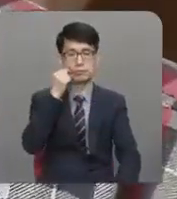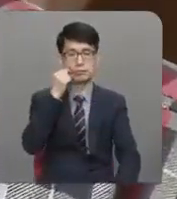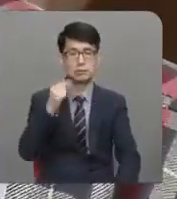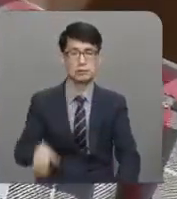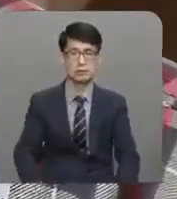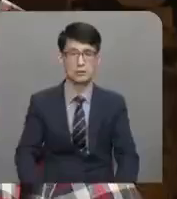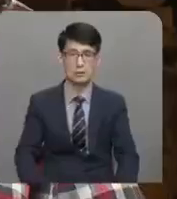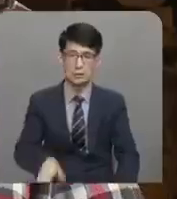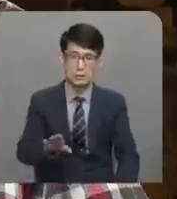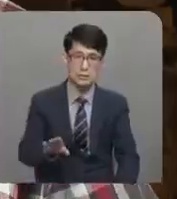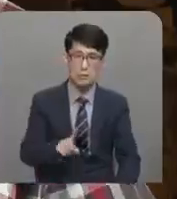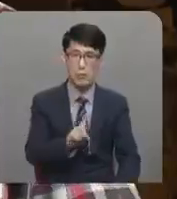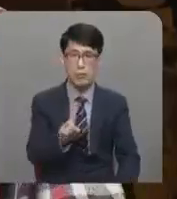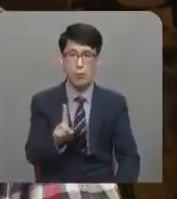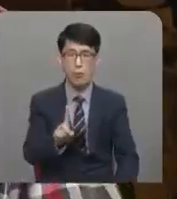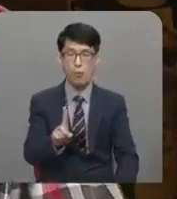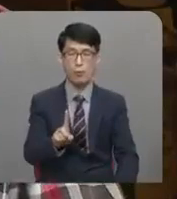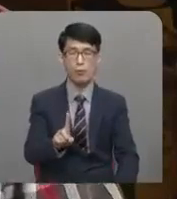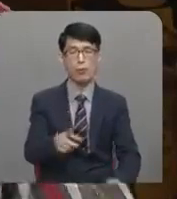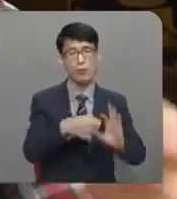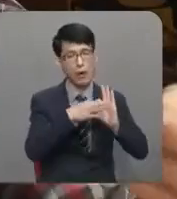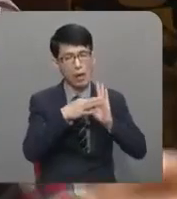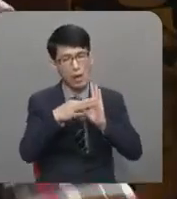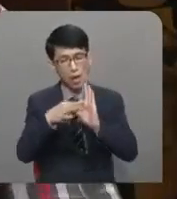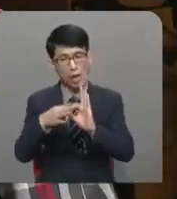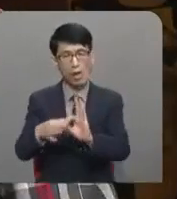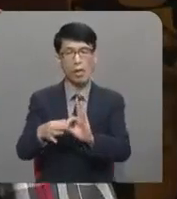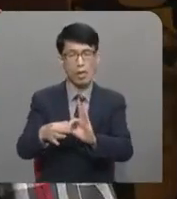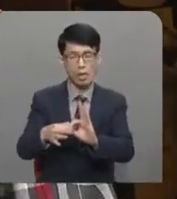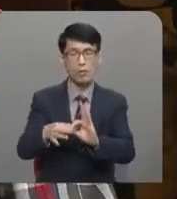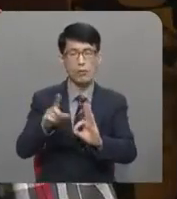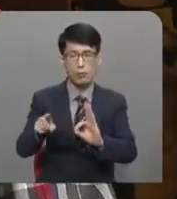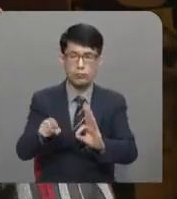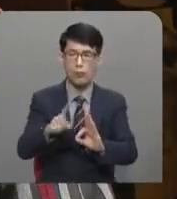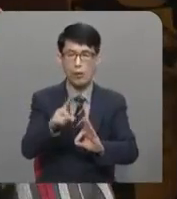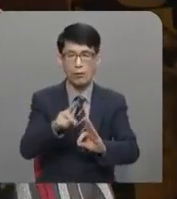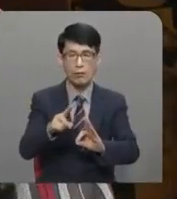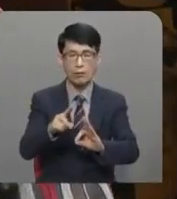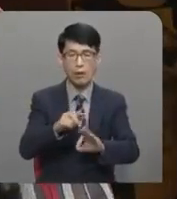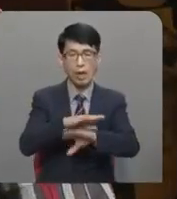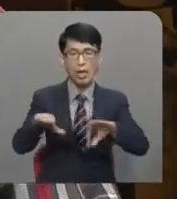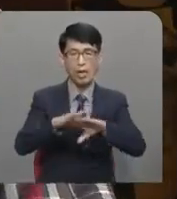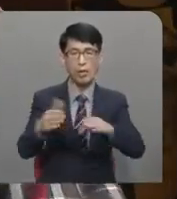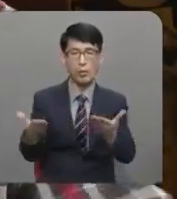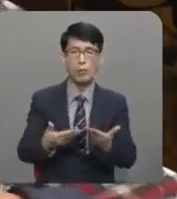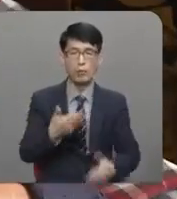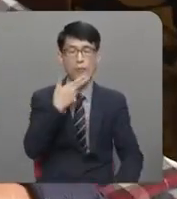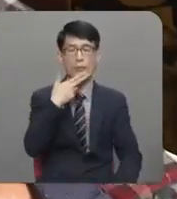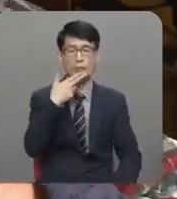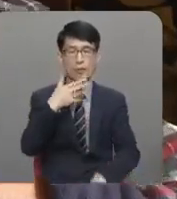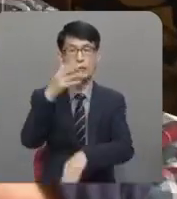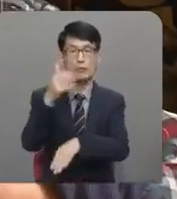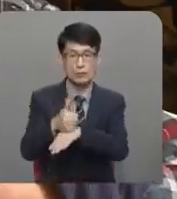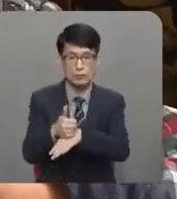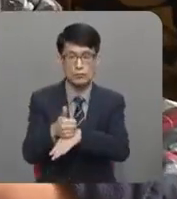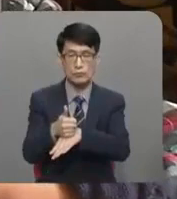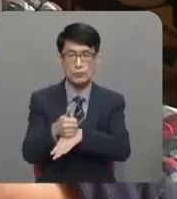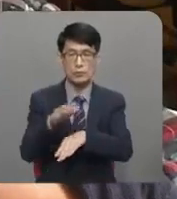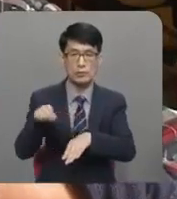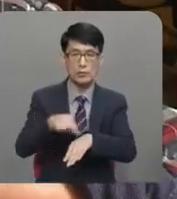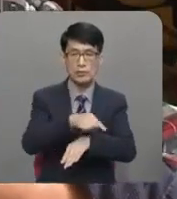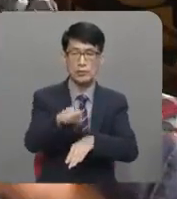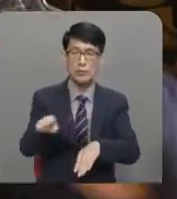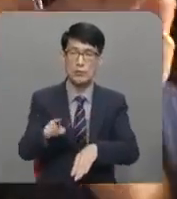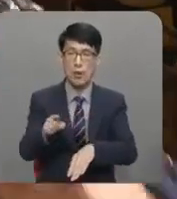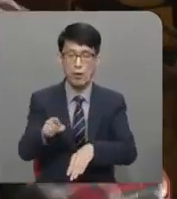아무것도 안 되고 지금까지 그 송 배워볼 또 이 매년 이 갈치가 뜨게 합니까 결과적으론 예 8